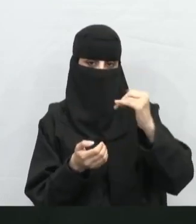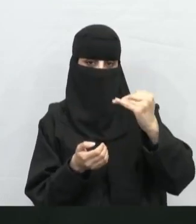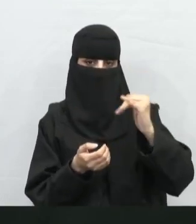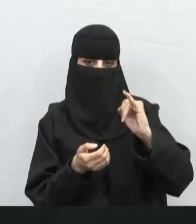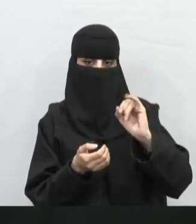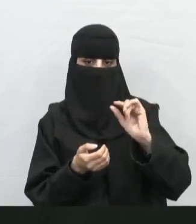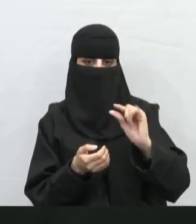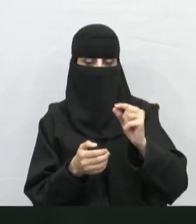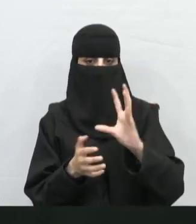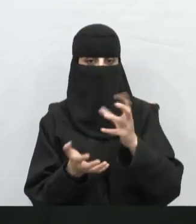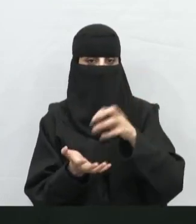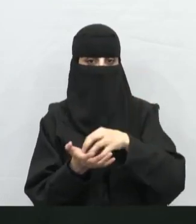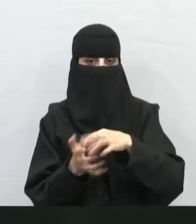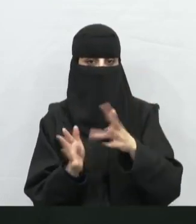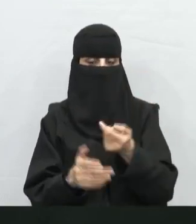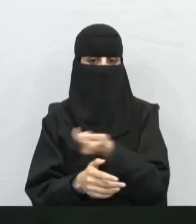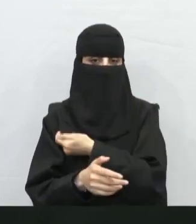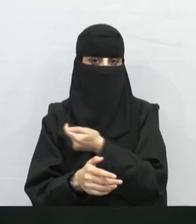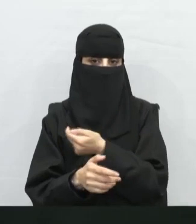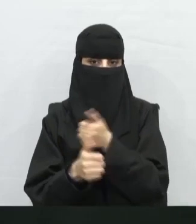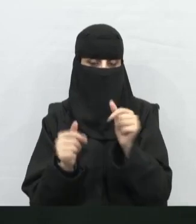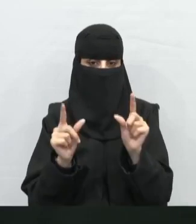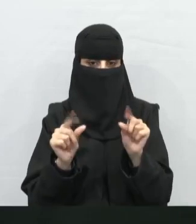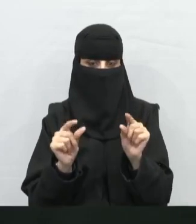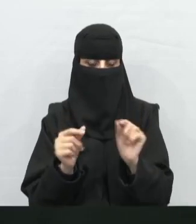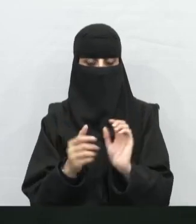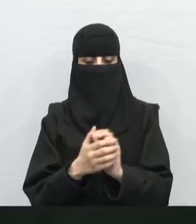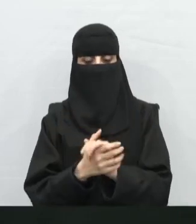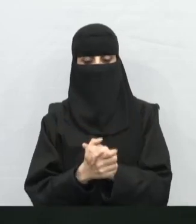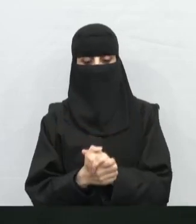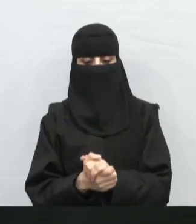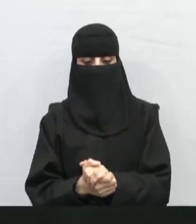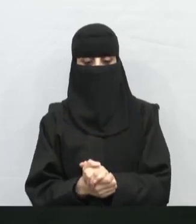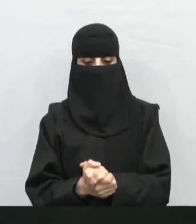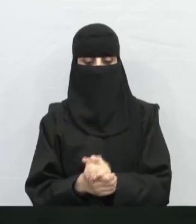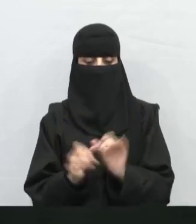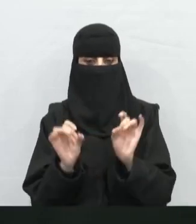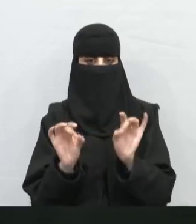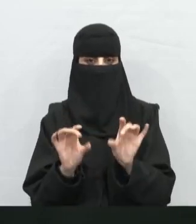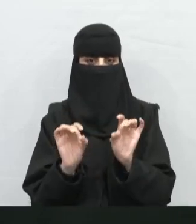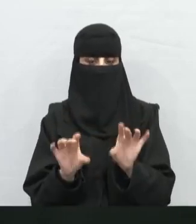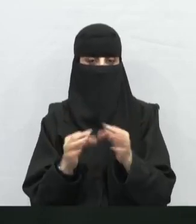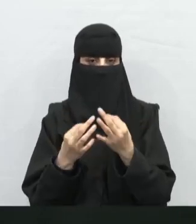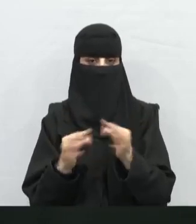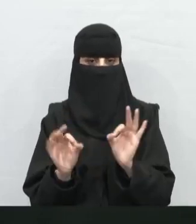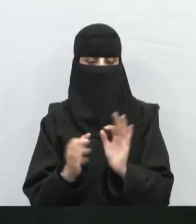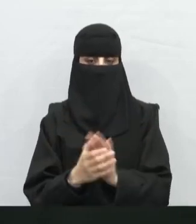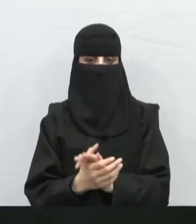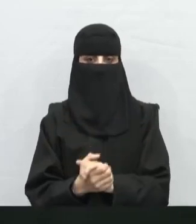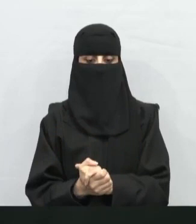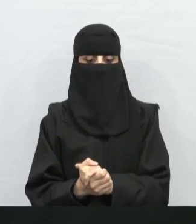فعندما تزوره اي تزور هذا المريض احسنتم وبارك الله فيكم ايضا